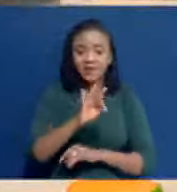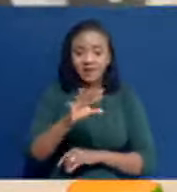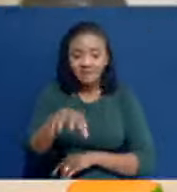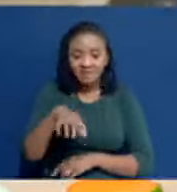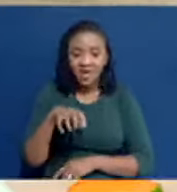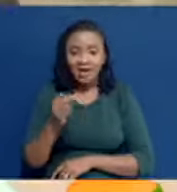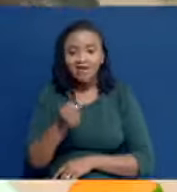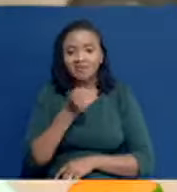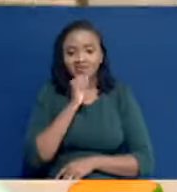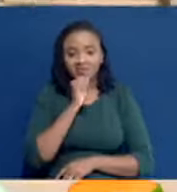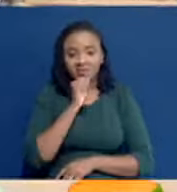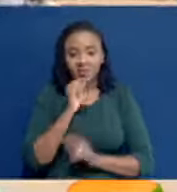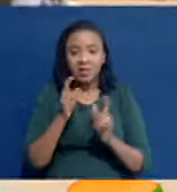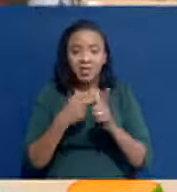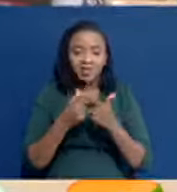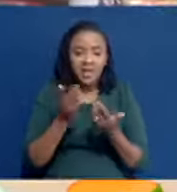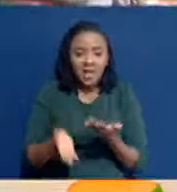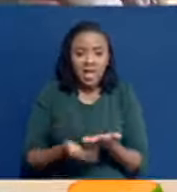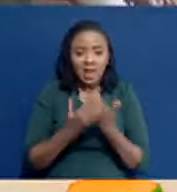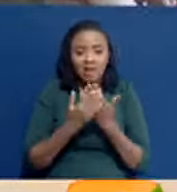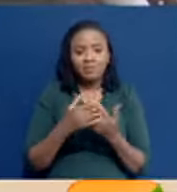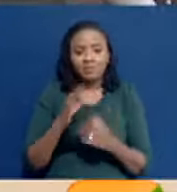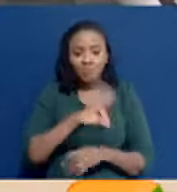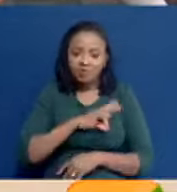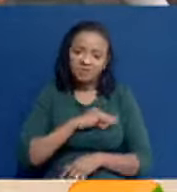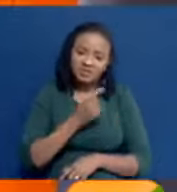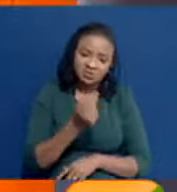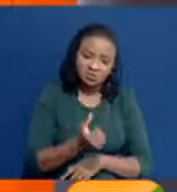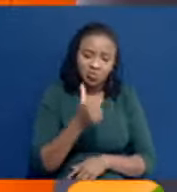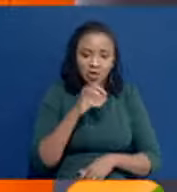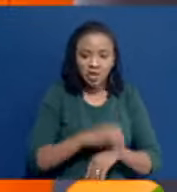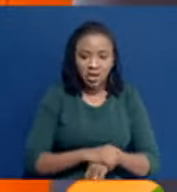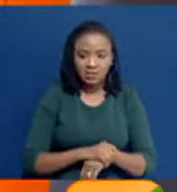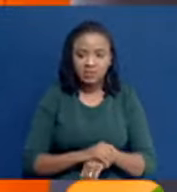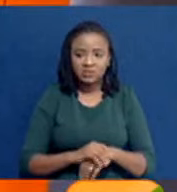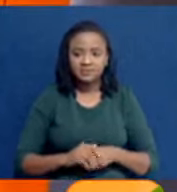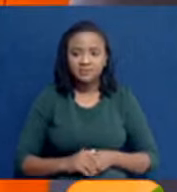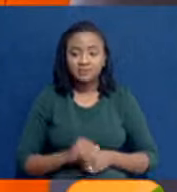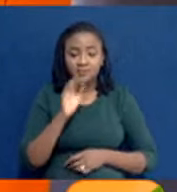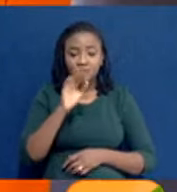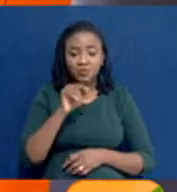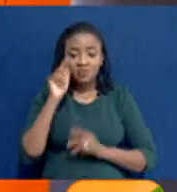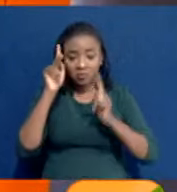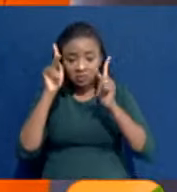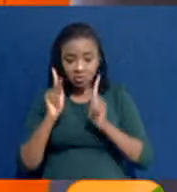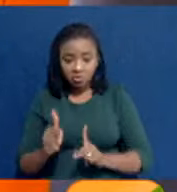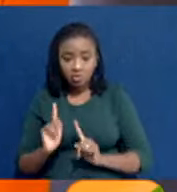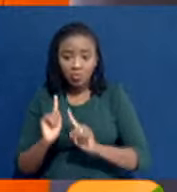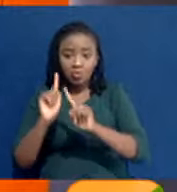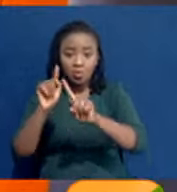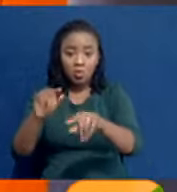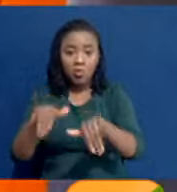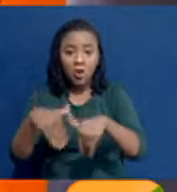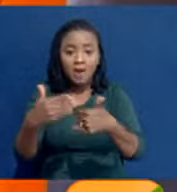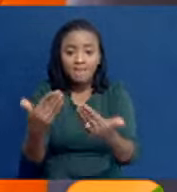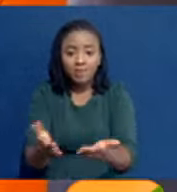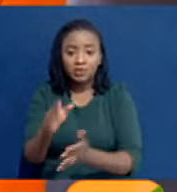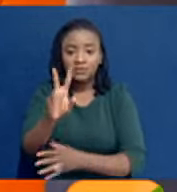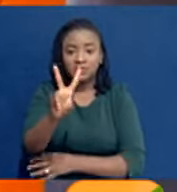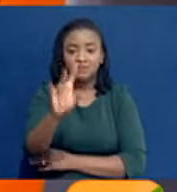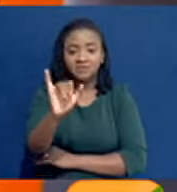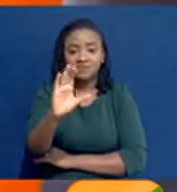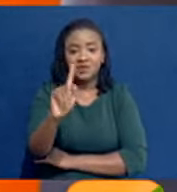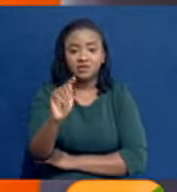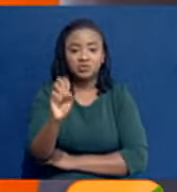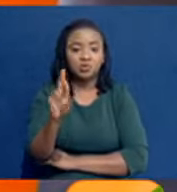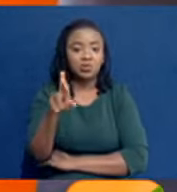ndio gari ipate kitu na wafanyikazi wapate kitu. Kutoka hapa Kisumu paka Port Victoria ni 500